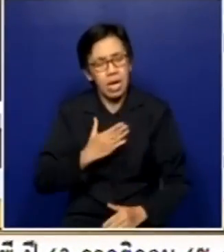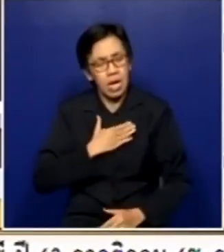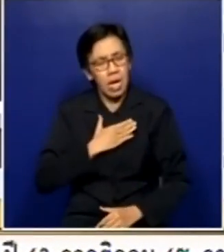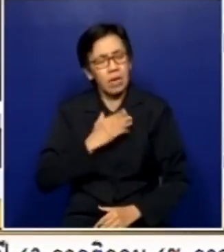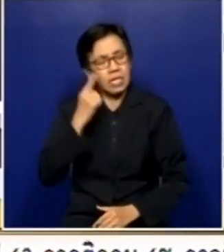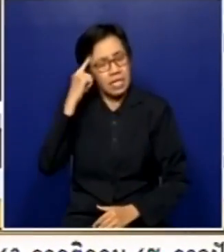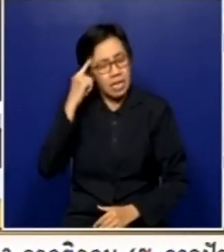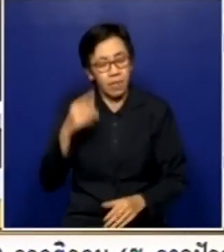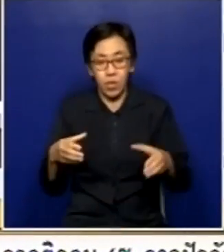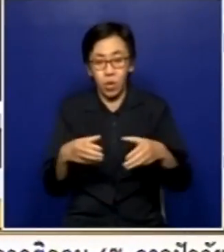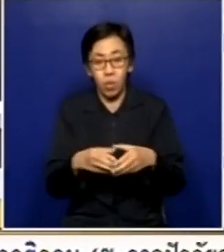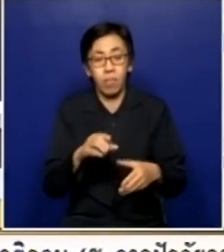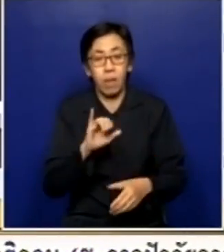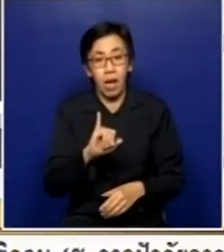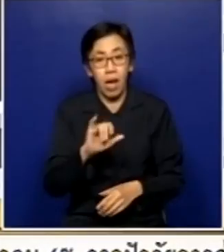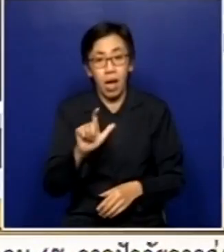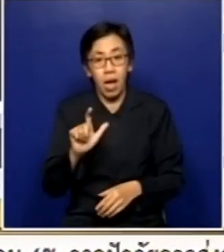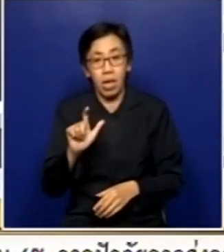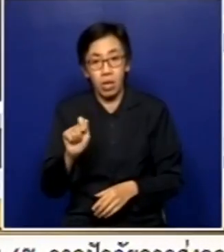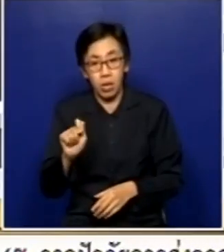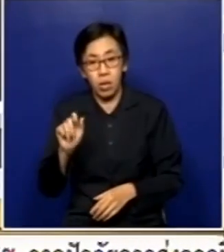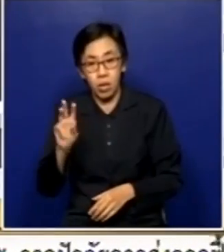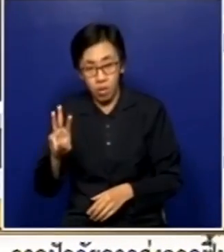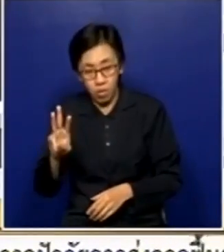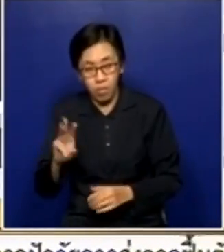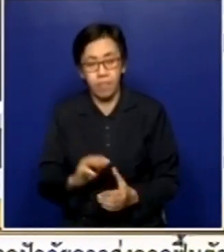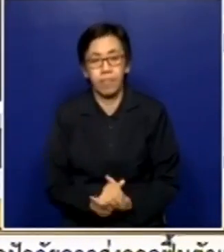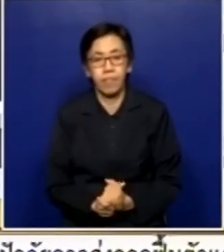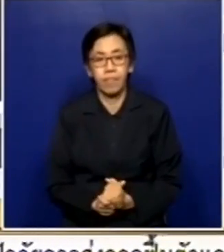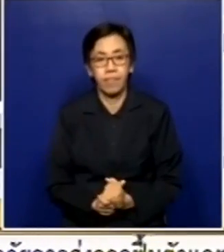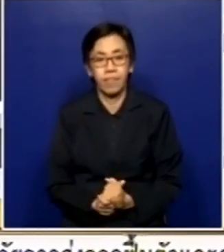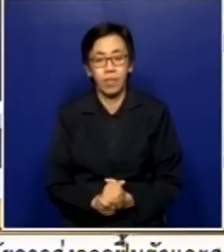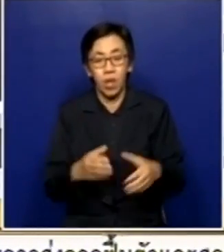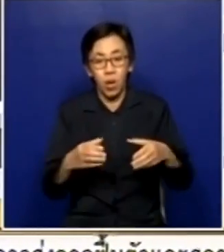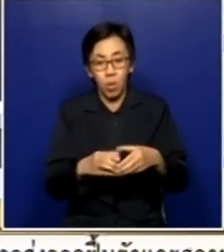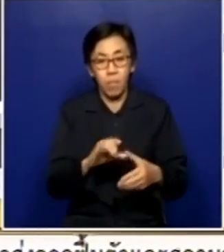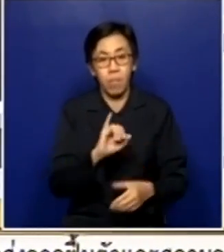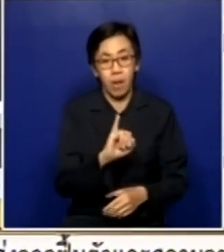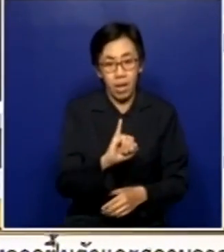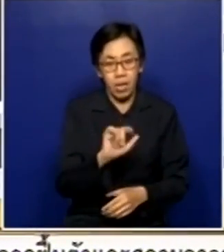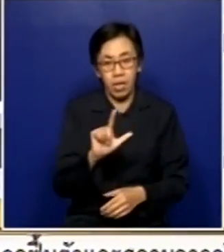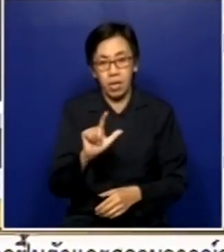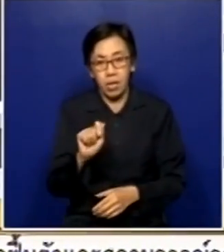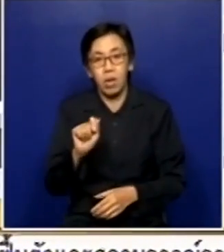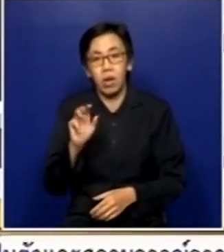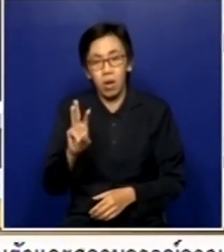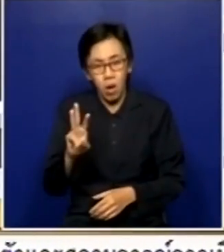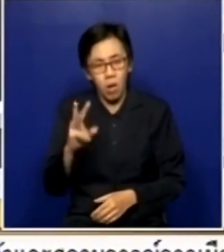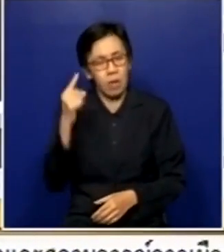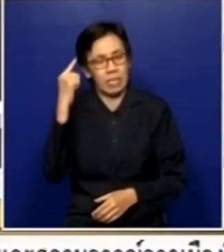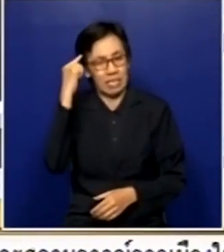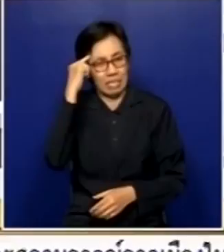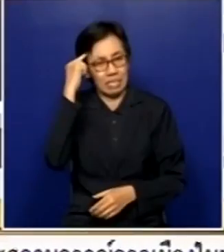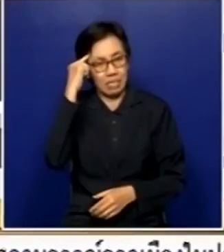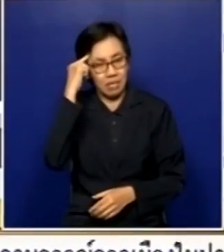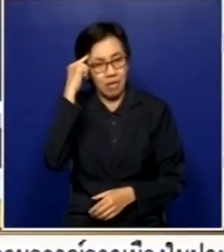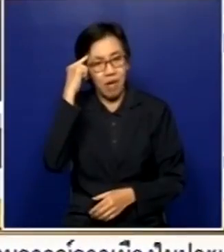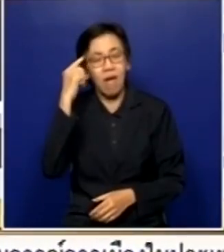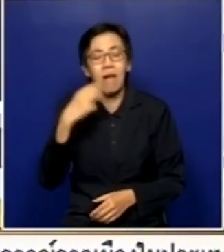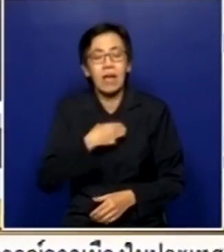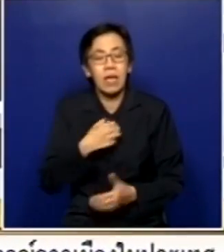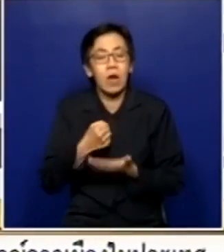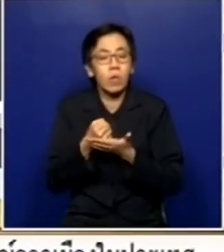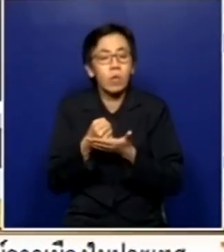ไอรอนั้นมีความคิดที่ก็จะช่วย